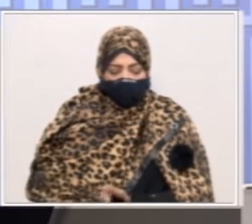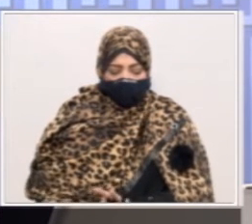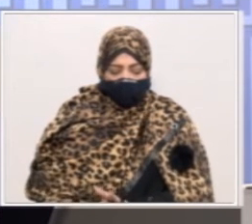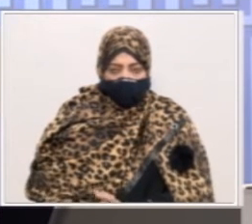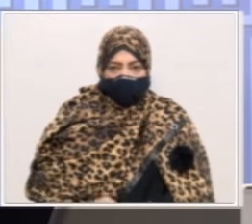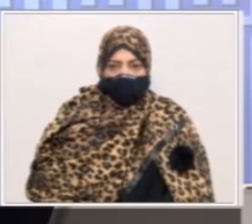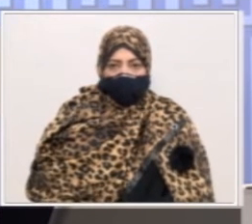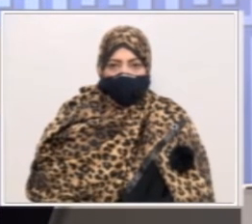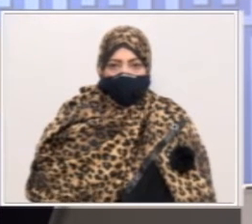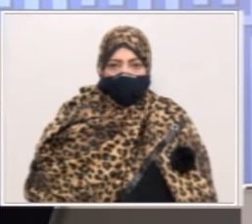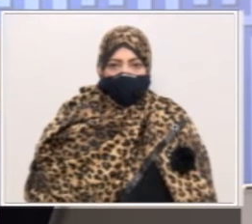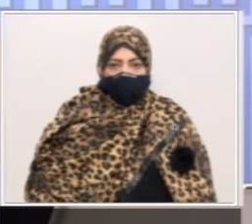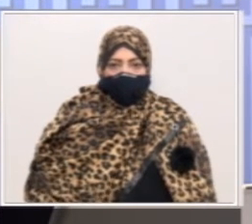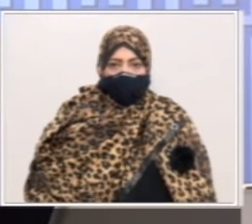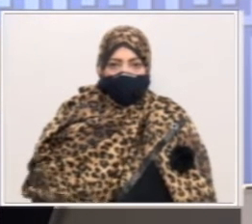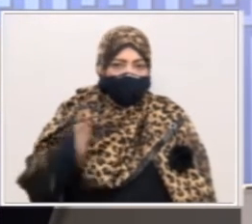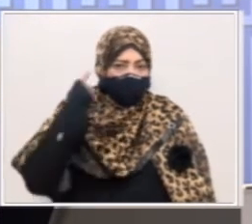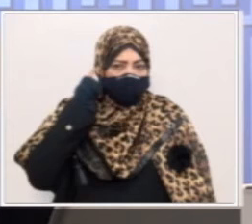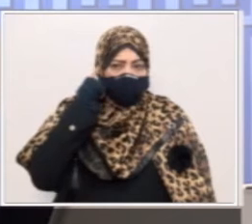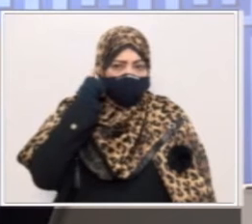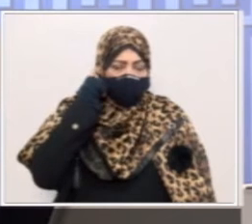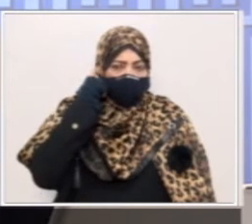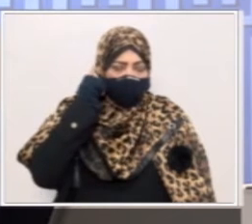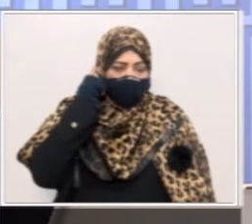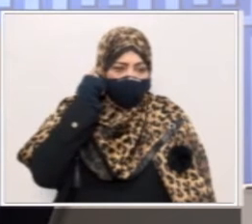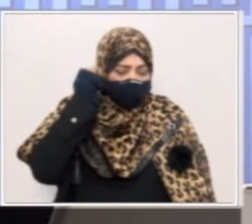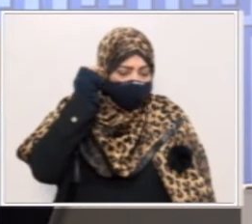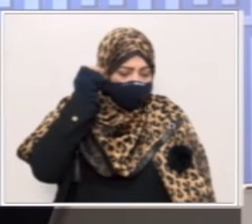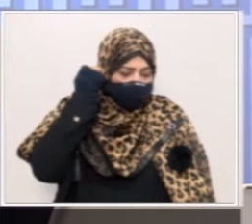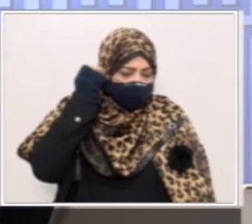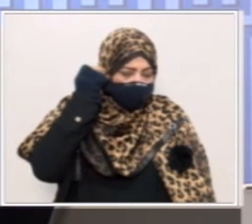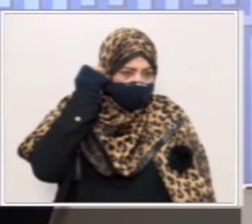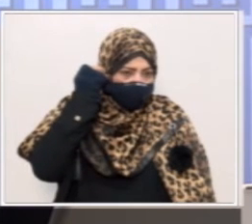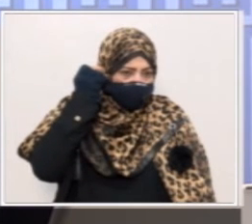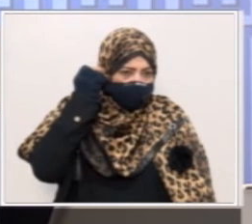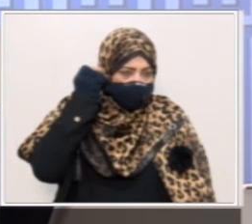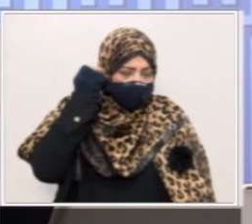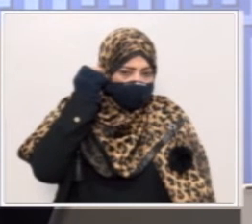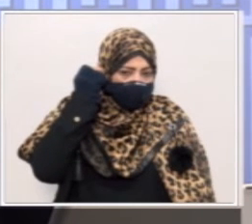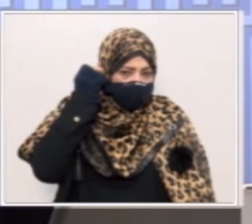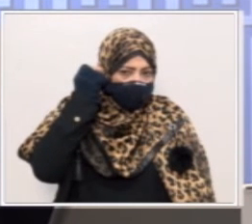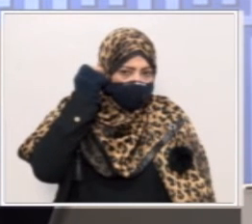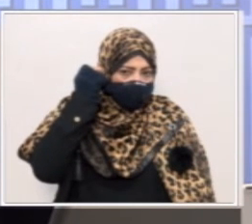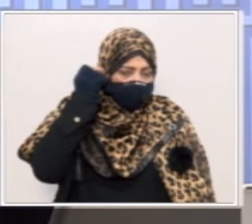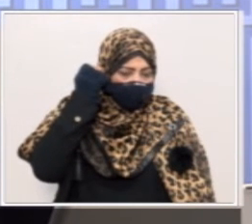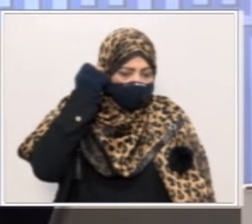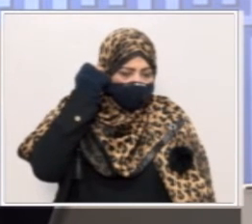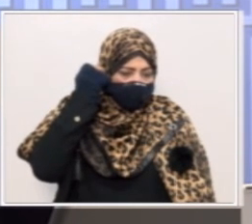قضاء عليه. أما إن خرج القلس الماء أو الطعام بقية الطعام